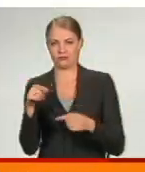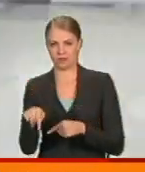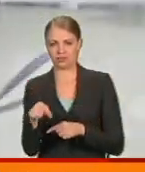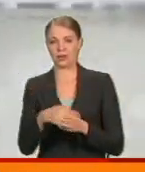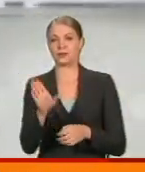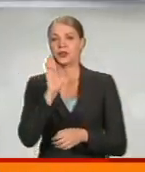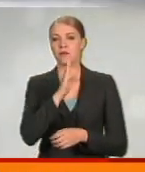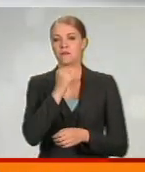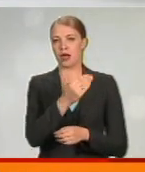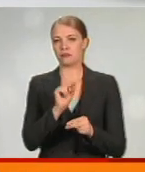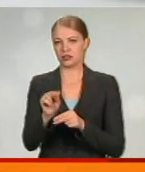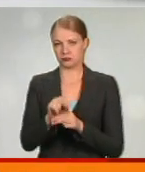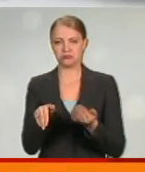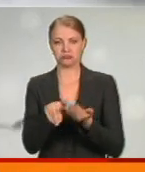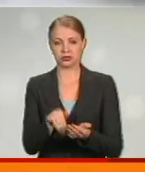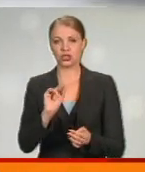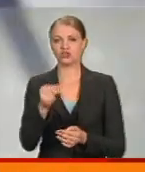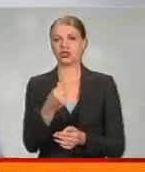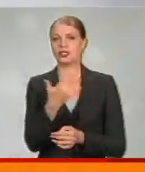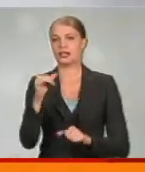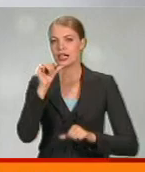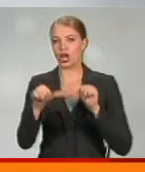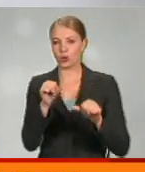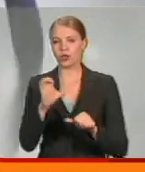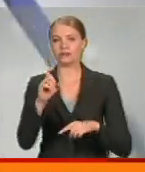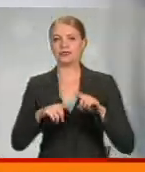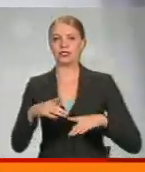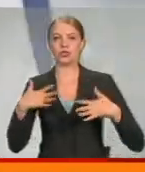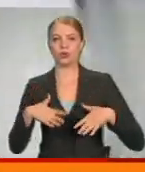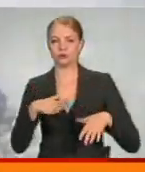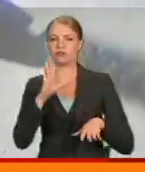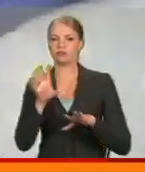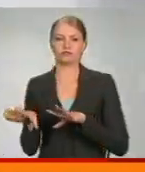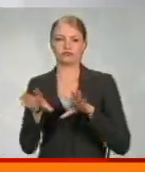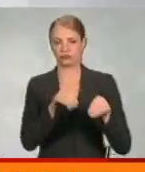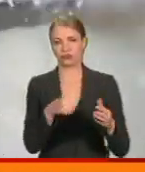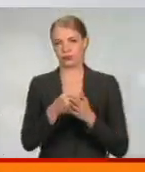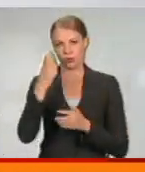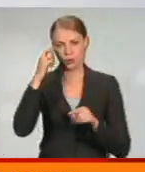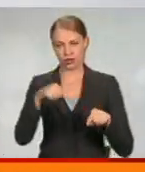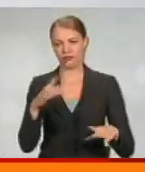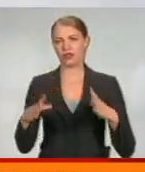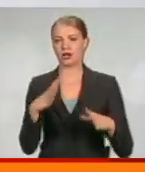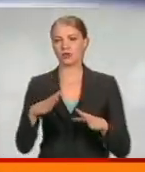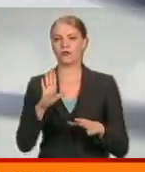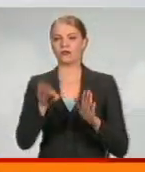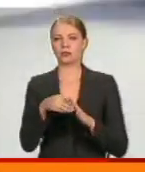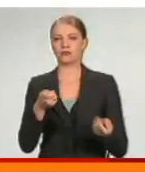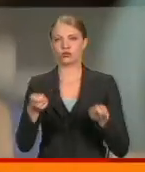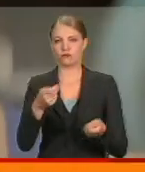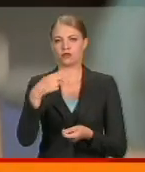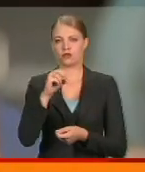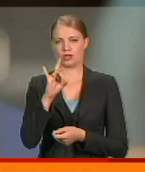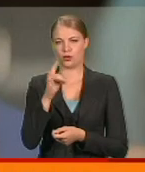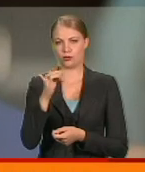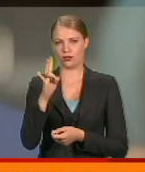гімнастичними. Мамина стратегія подіяла, і вже за кілька років із рідного Криму Ганна приїхала до Києва тренуватися під шефством